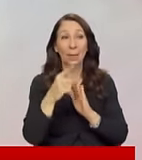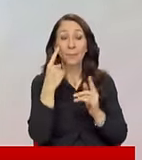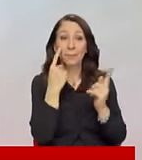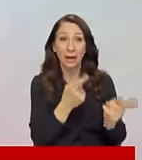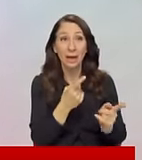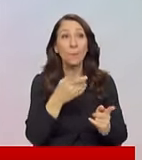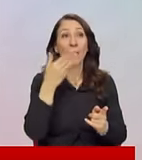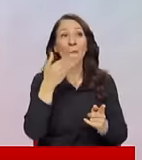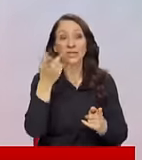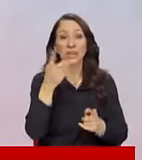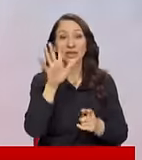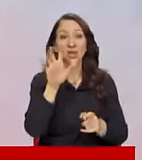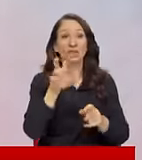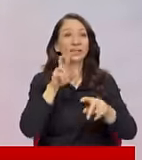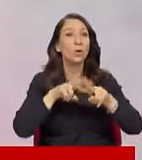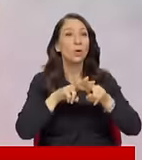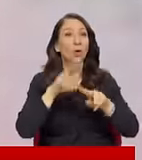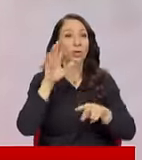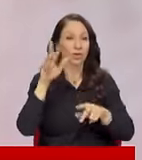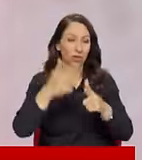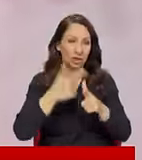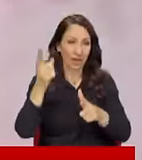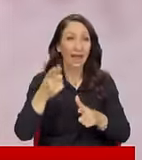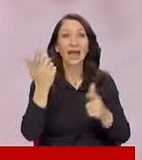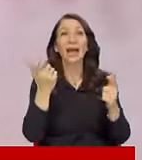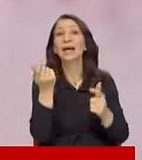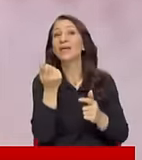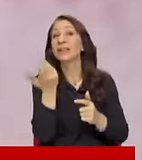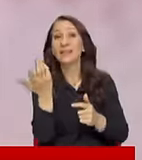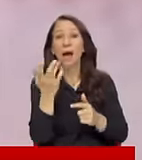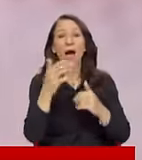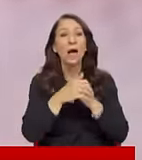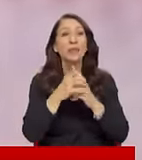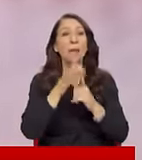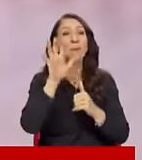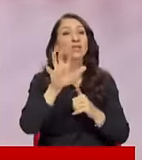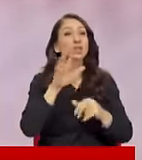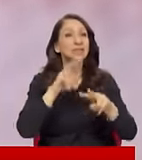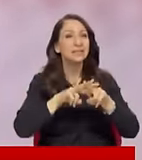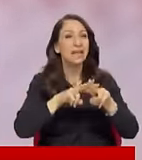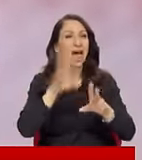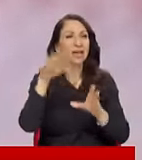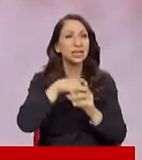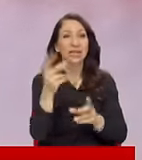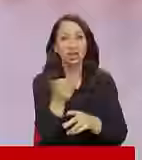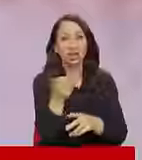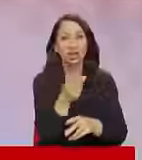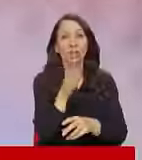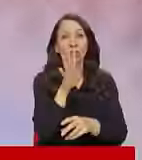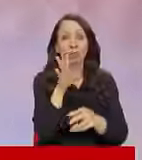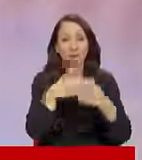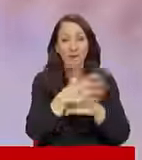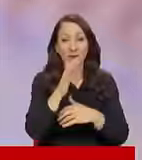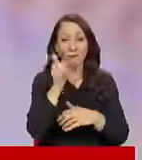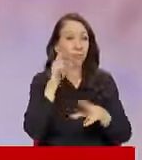Bakın Marmaris'te 5 yıldızlı otellerde rakamlar nerelere geliyor? Antalya'da 5 yıldızlı otellerde her şey dahil 2 kişi 4 gece